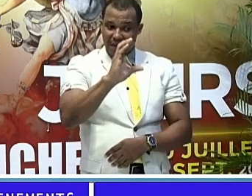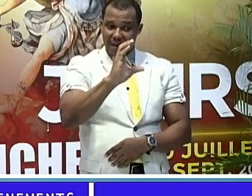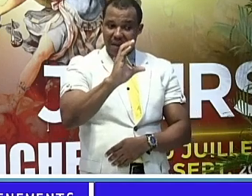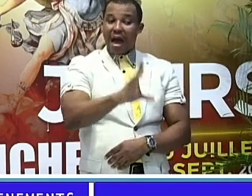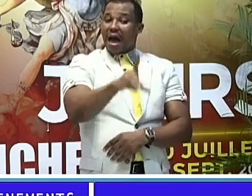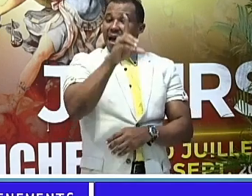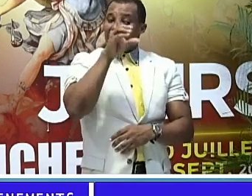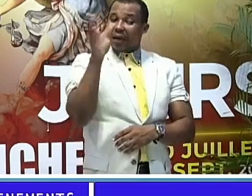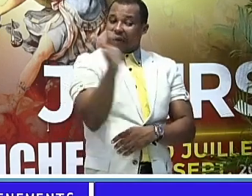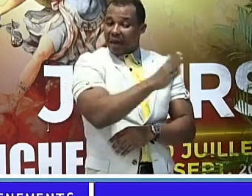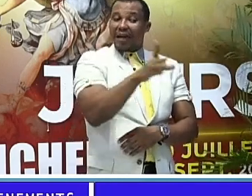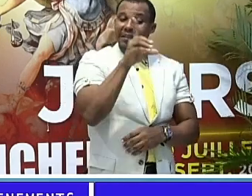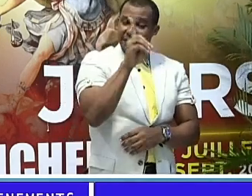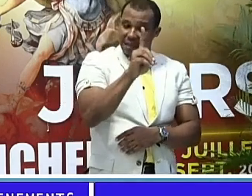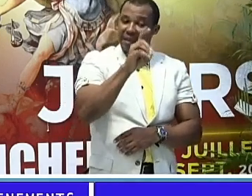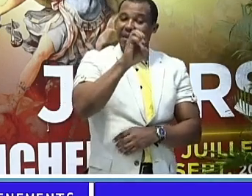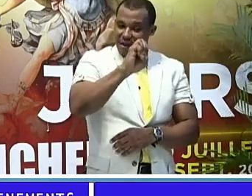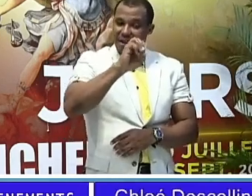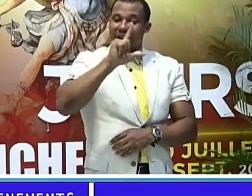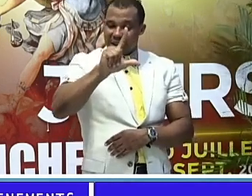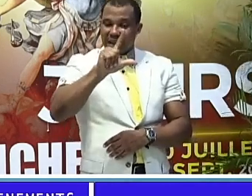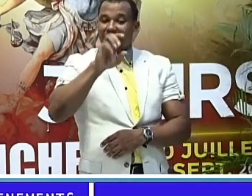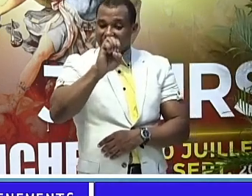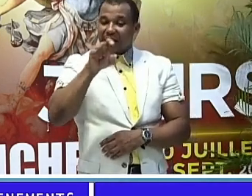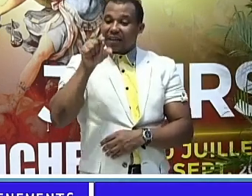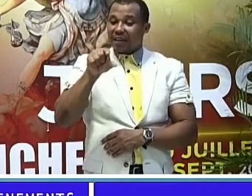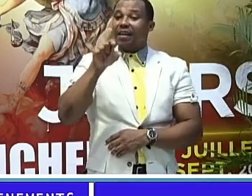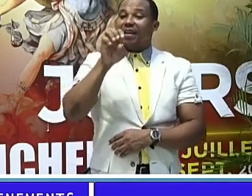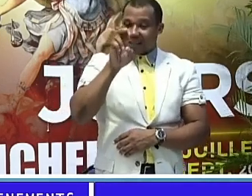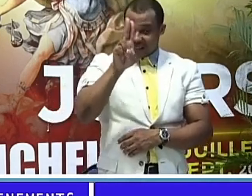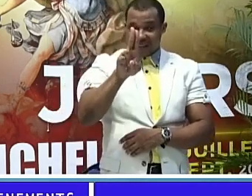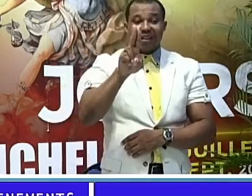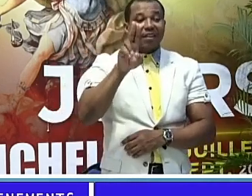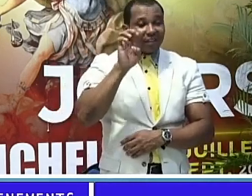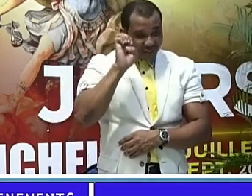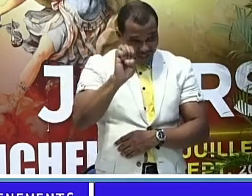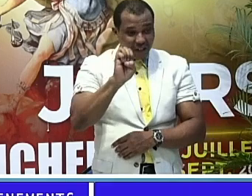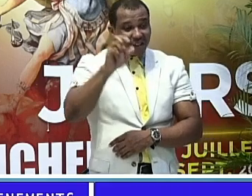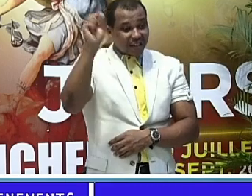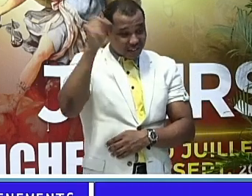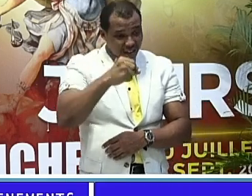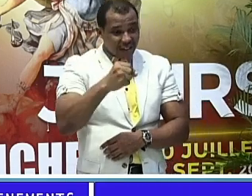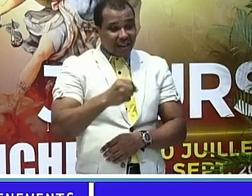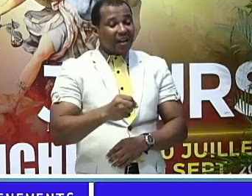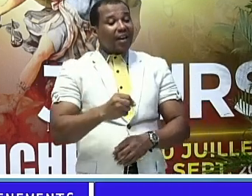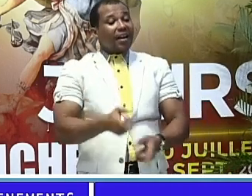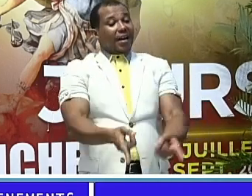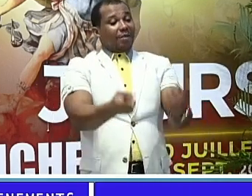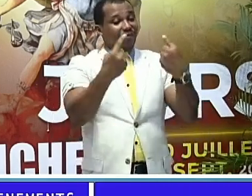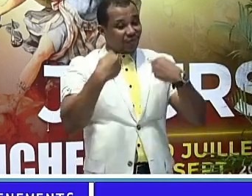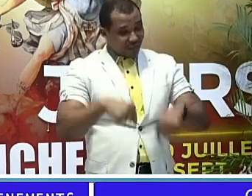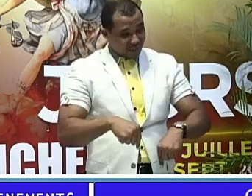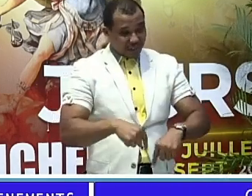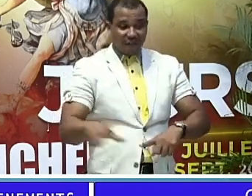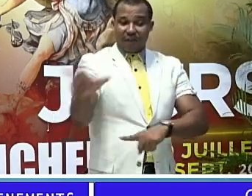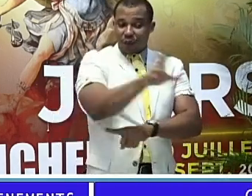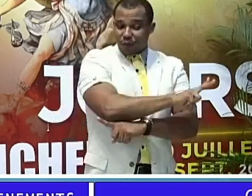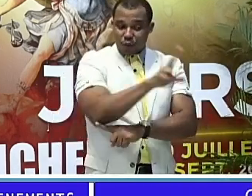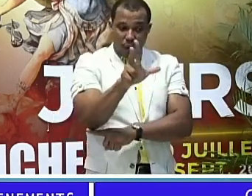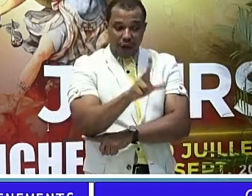l'hôtel Wyndham Resort, là, un convention center, un restaurant. C'est là qu'on a fait 3 jours. 9,